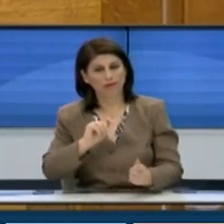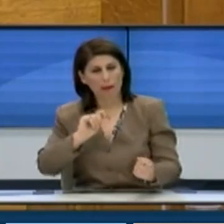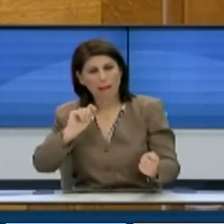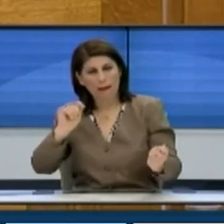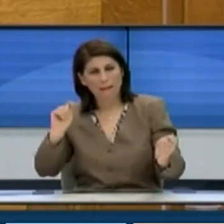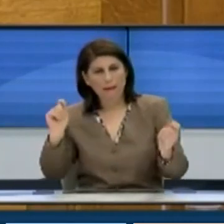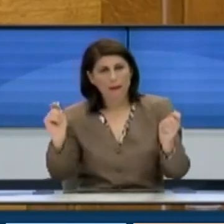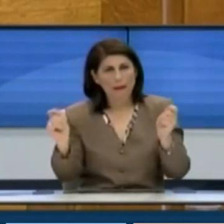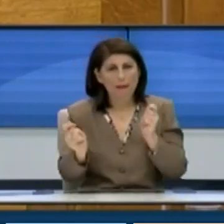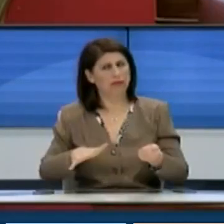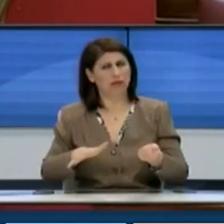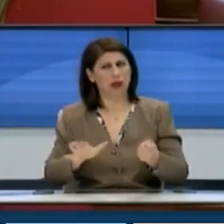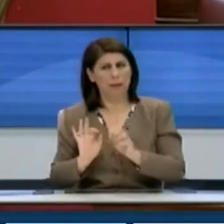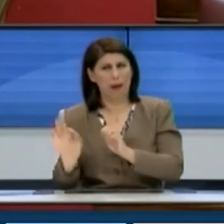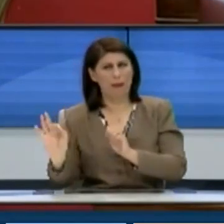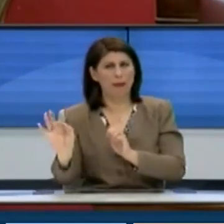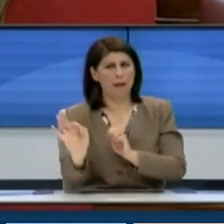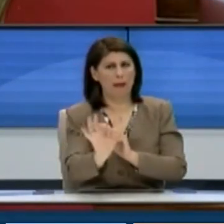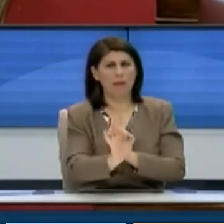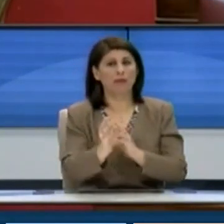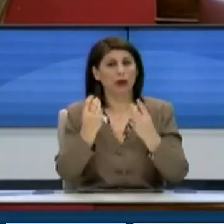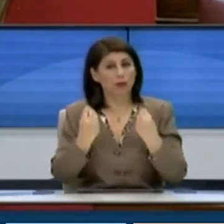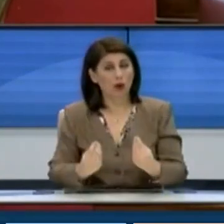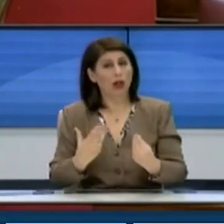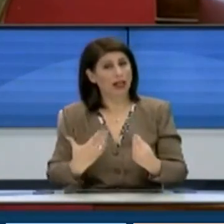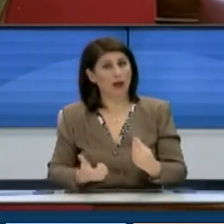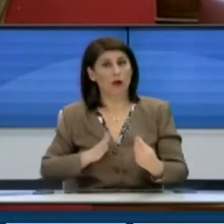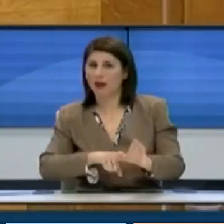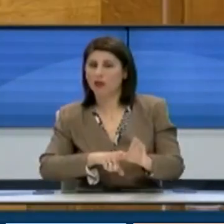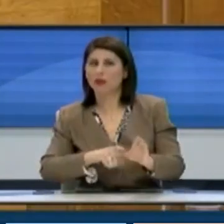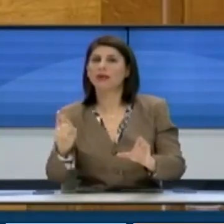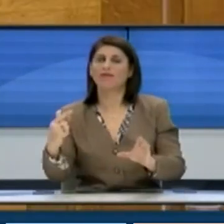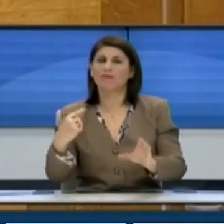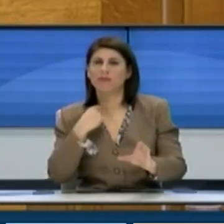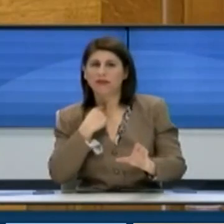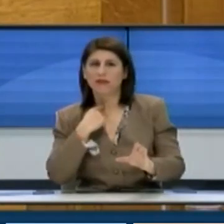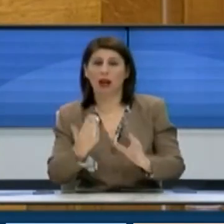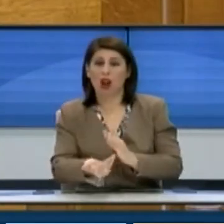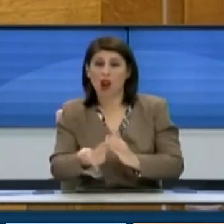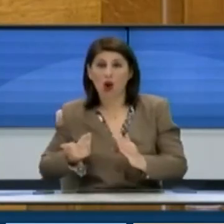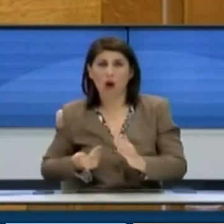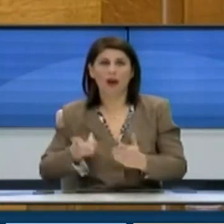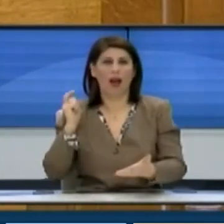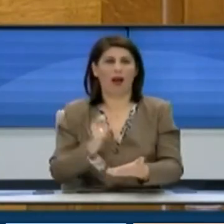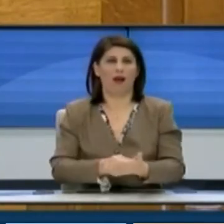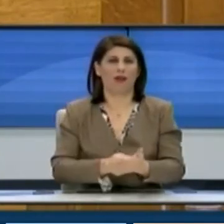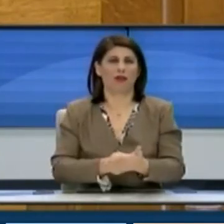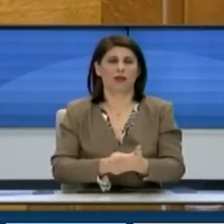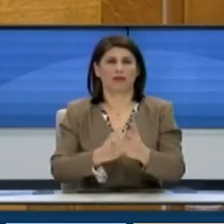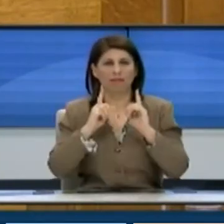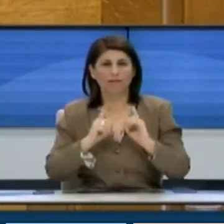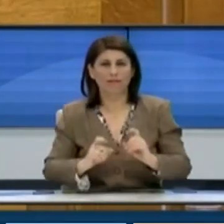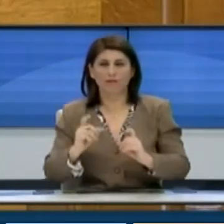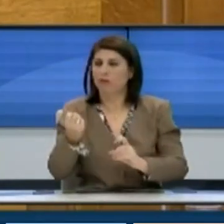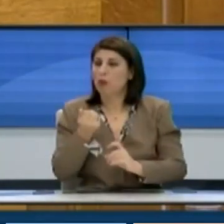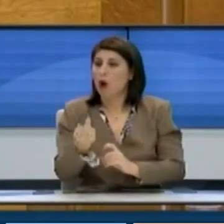αναπροσαρμογή δραστηριοτήτων. Απέτυχε όμως η Ευρώπη ταυτόχρονα στην έγκαιρη προμήθεια των